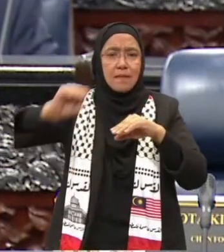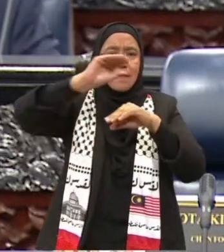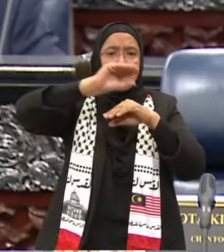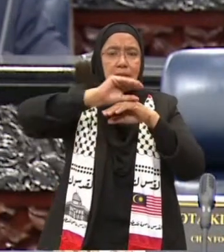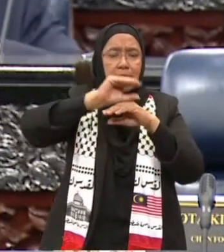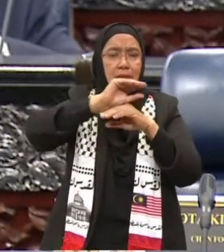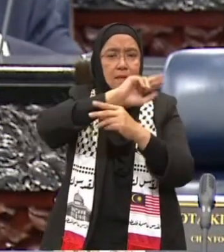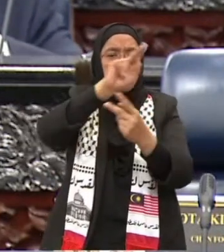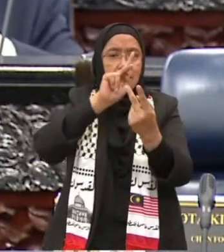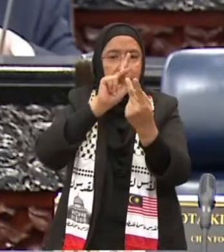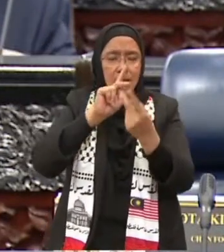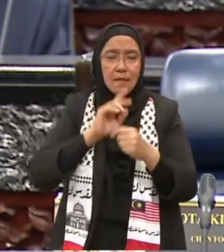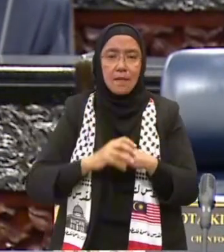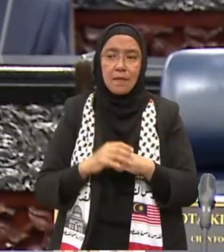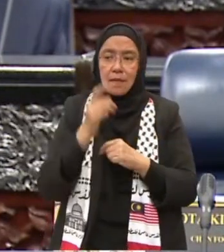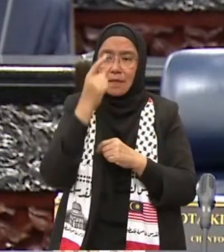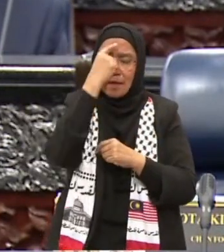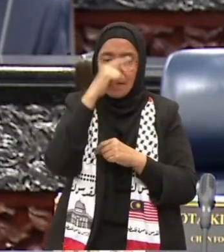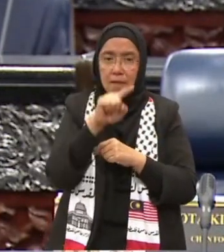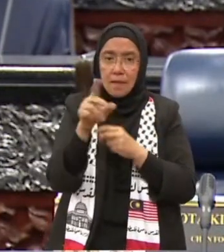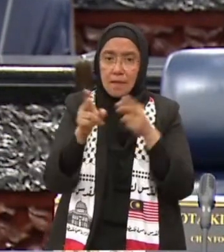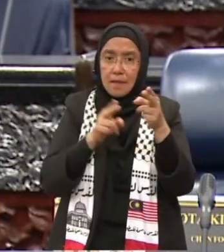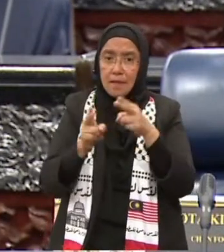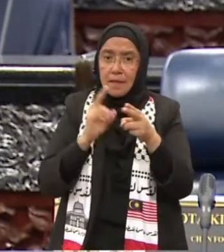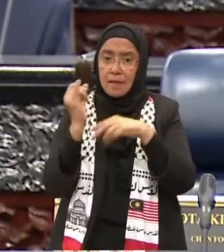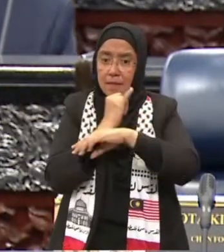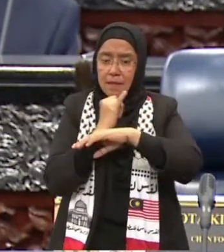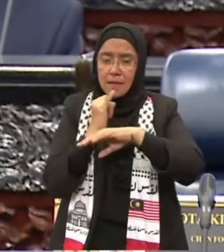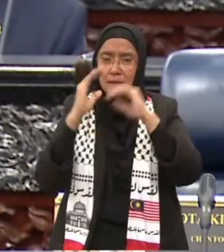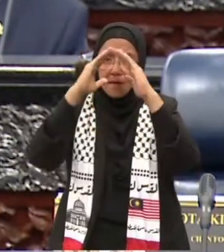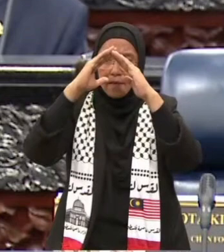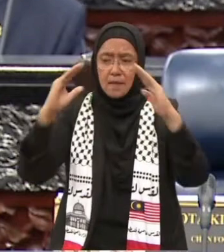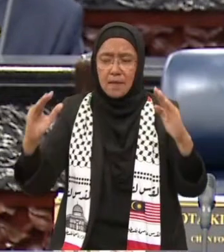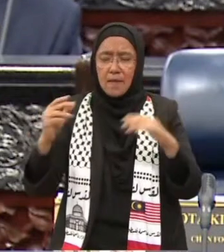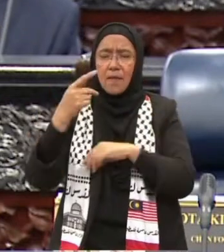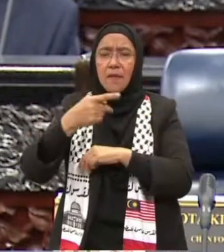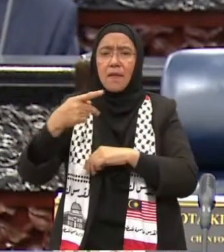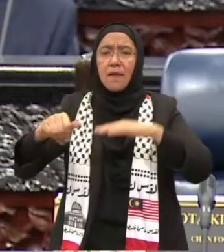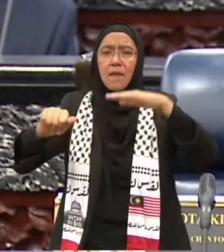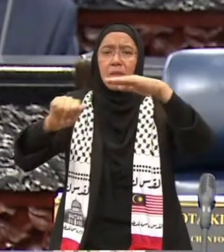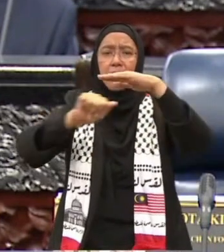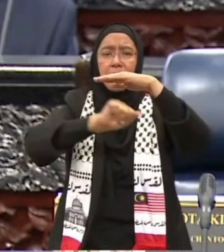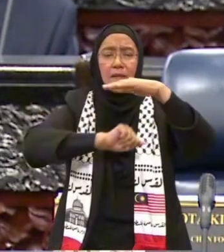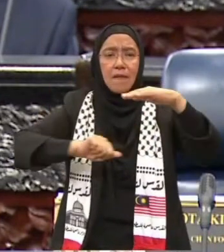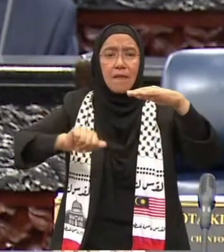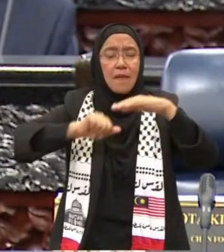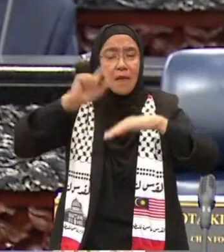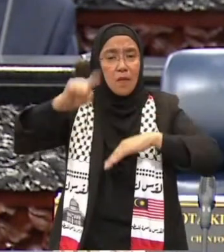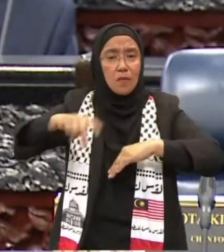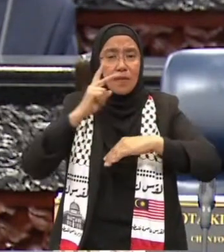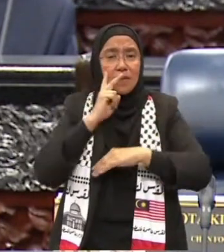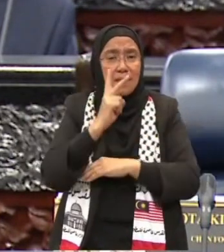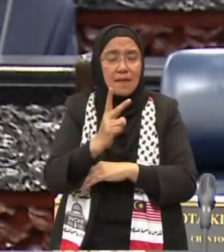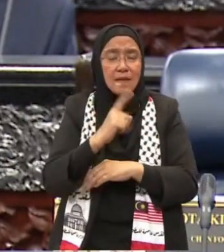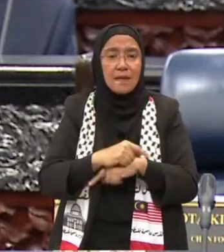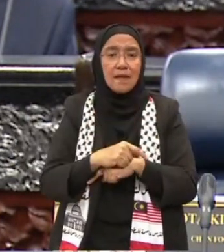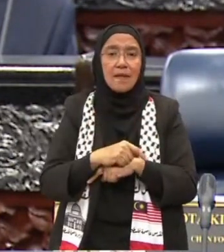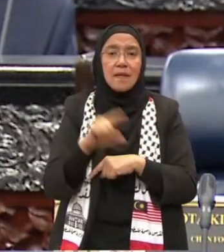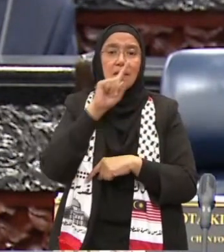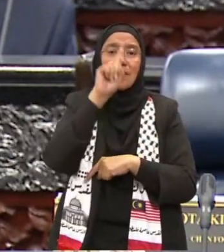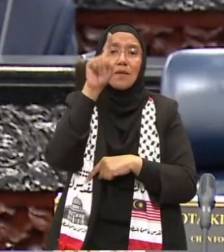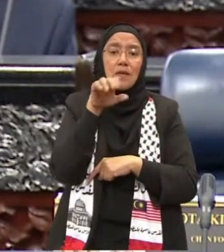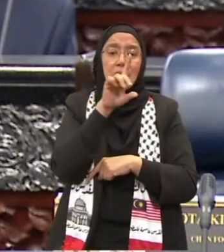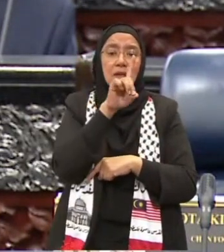perumahan, perkara yang paling asas yang kita kena tengok itu adalah soal data, soal yang Bohmat